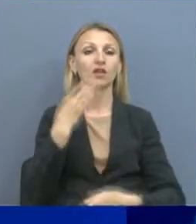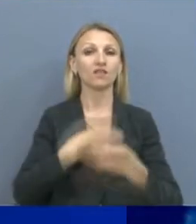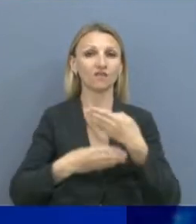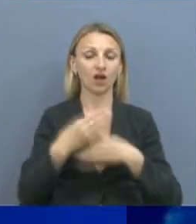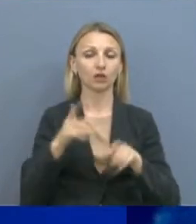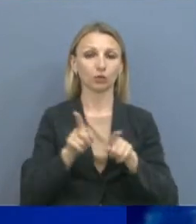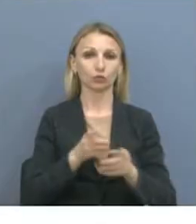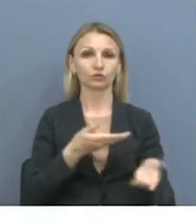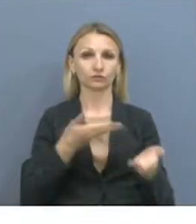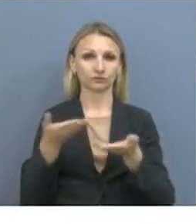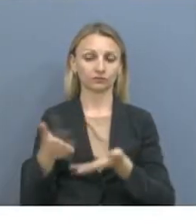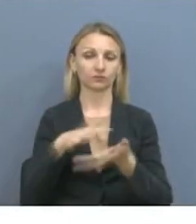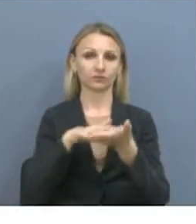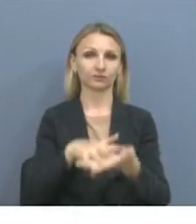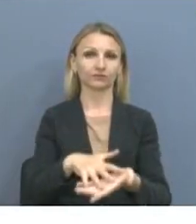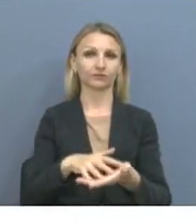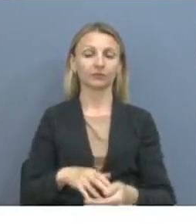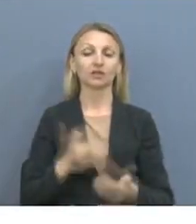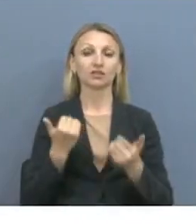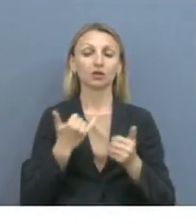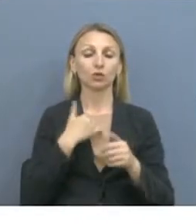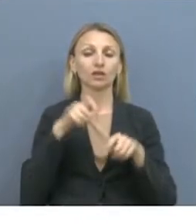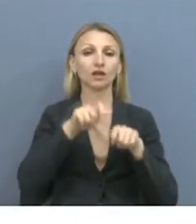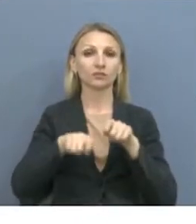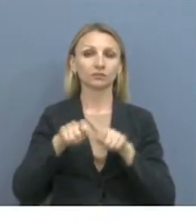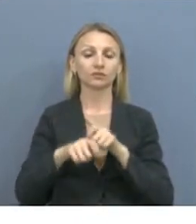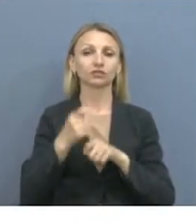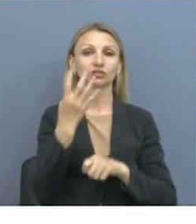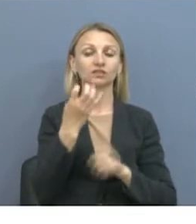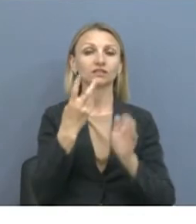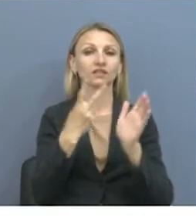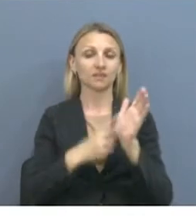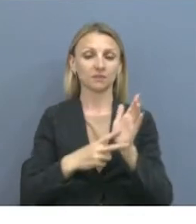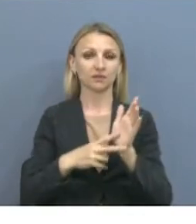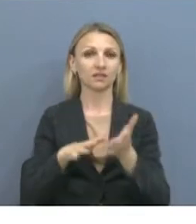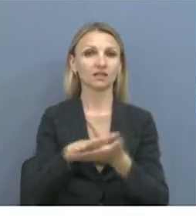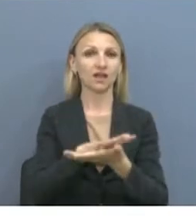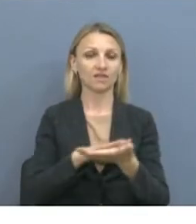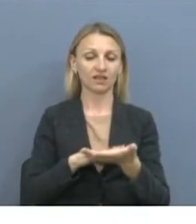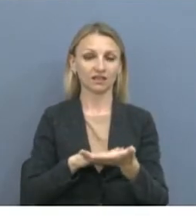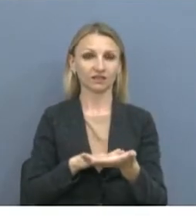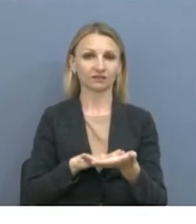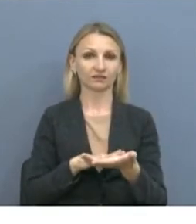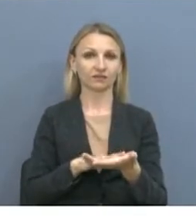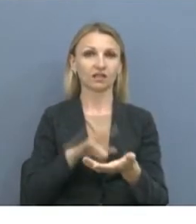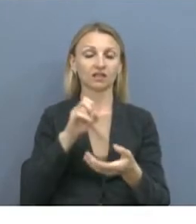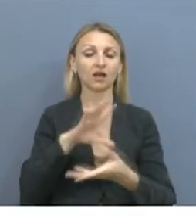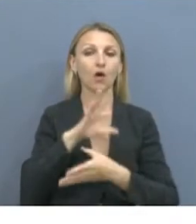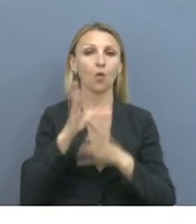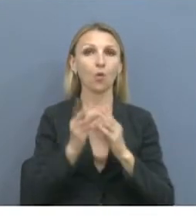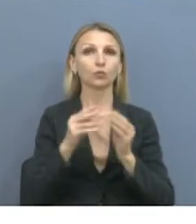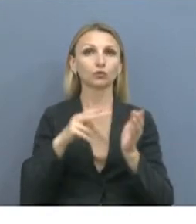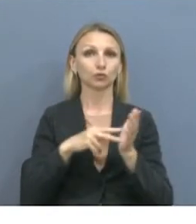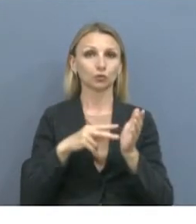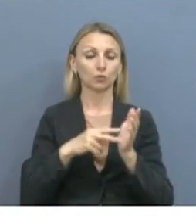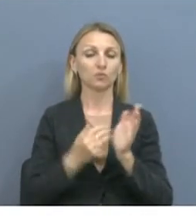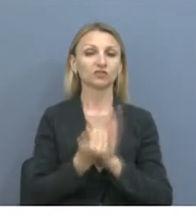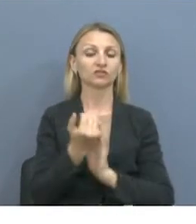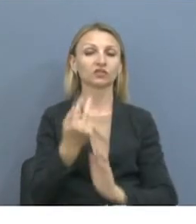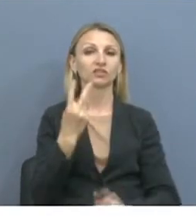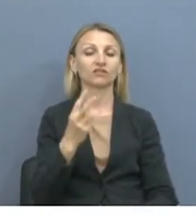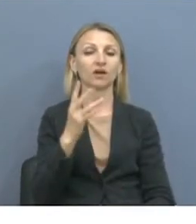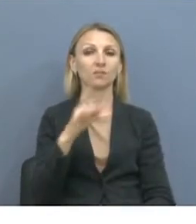возможностями. У нас уже сейчас рассматривается свыше 470 заявок на рассмотрение на общую сумму свыше 2